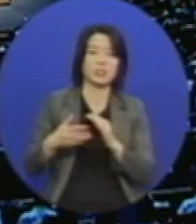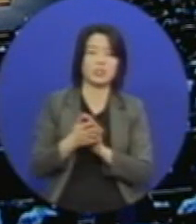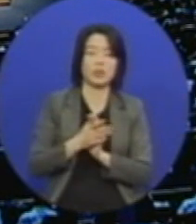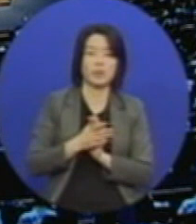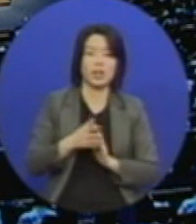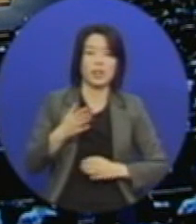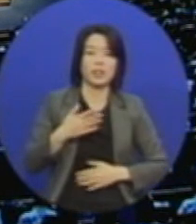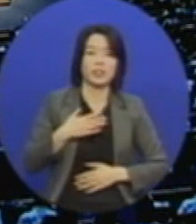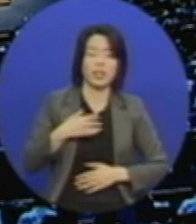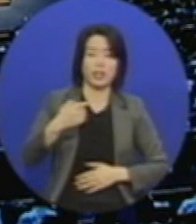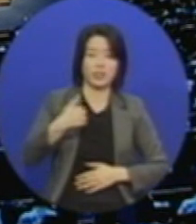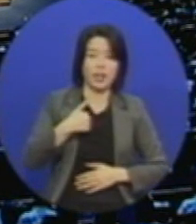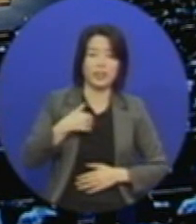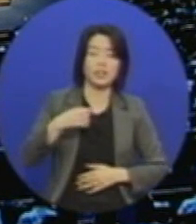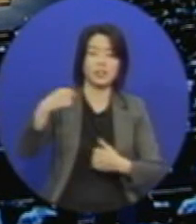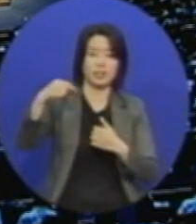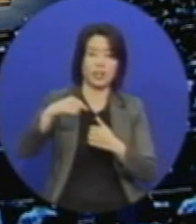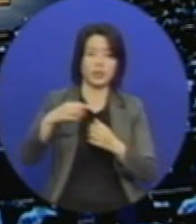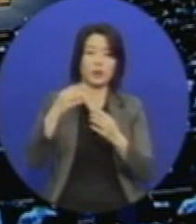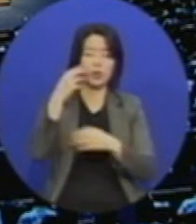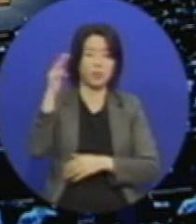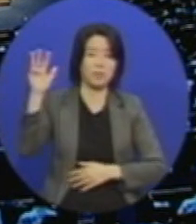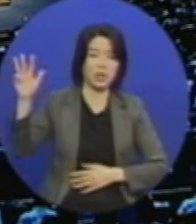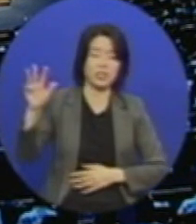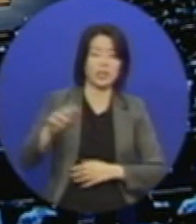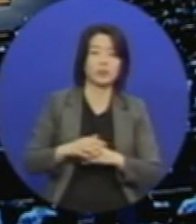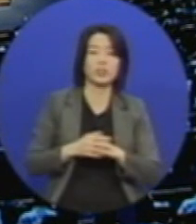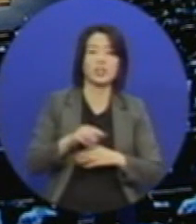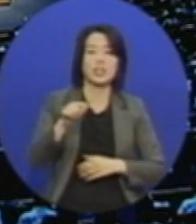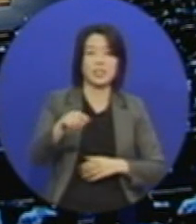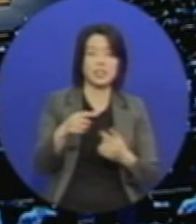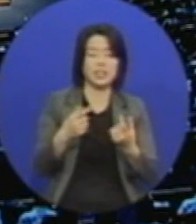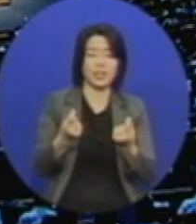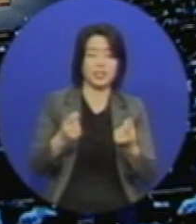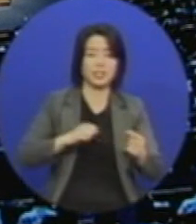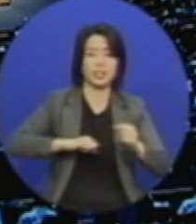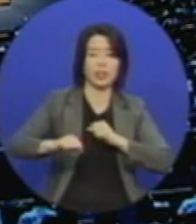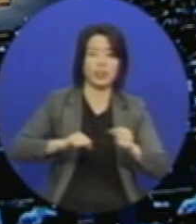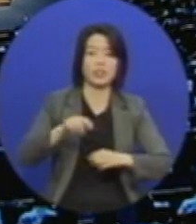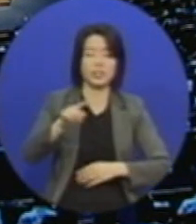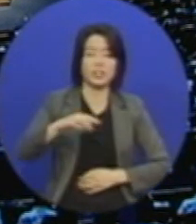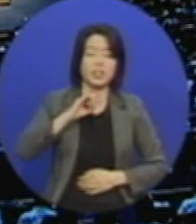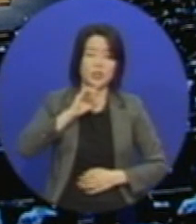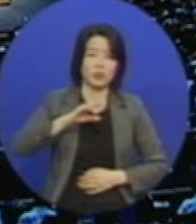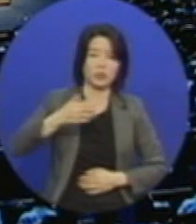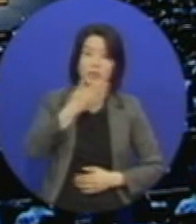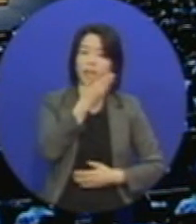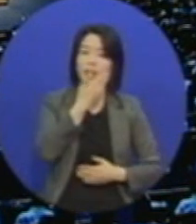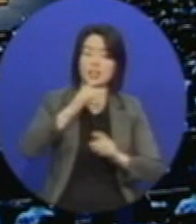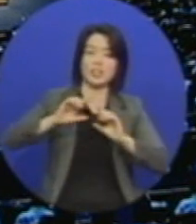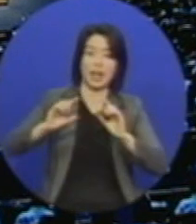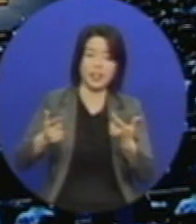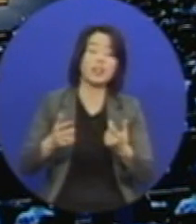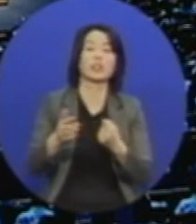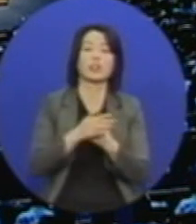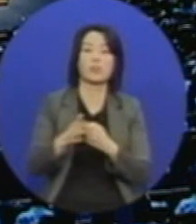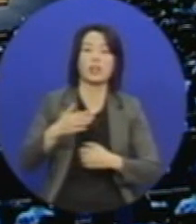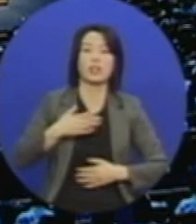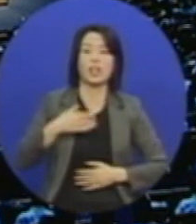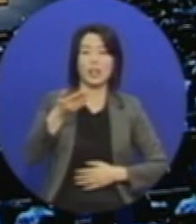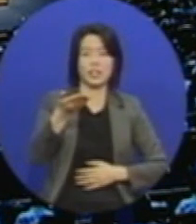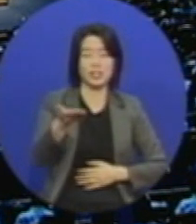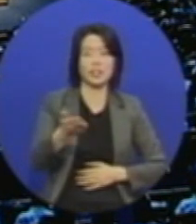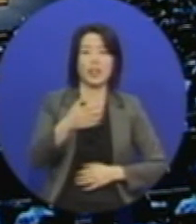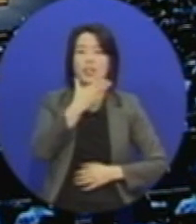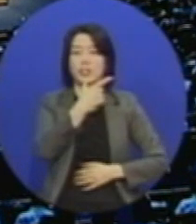내가 나를 가리켜 맹세하노니 내가 이같이 행하여 네 아들 네 독자도 아끼지 아니하였으니 즉 내가 네게 큰 복을 주고